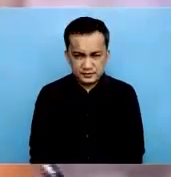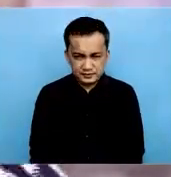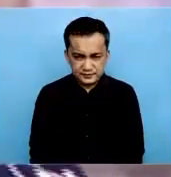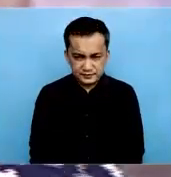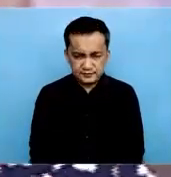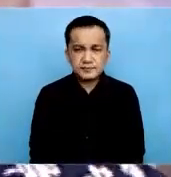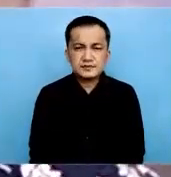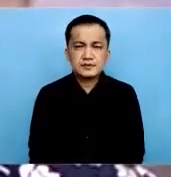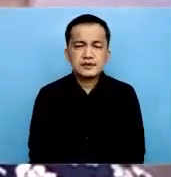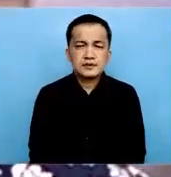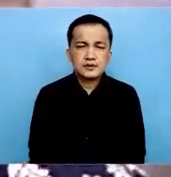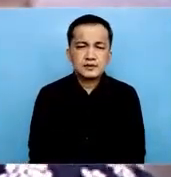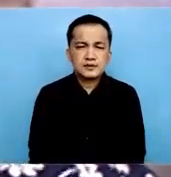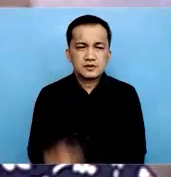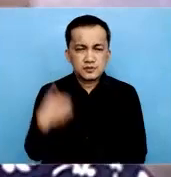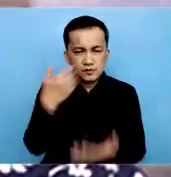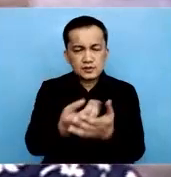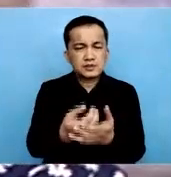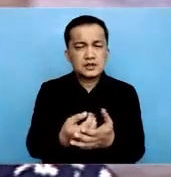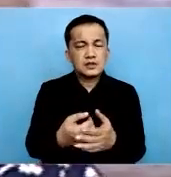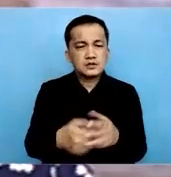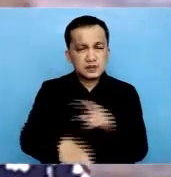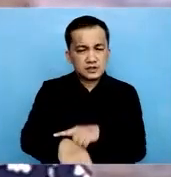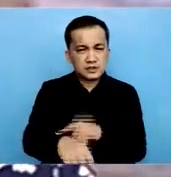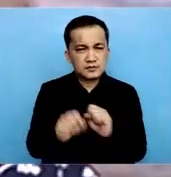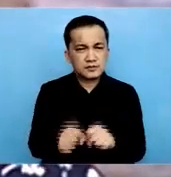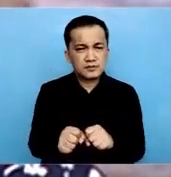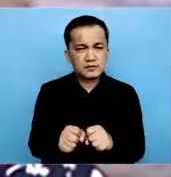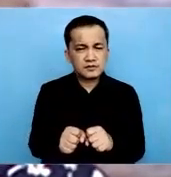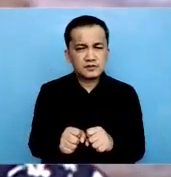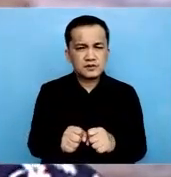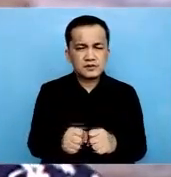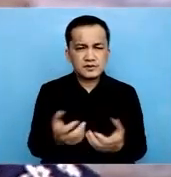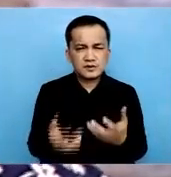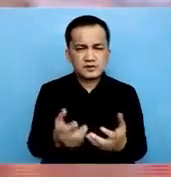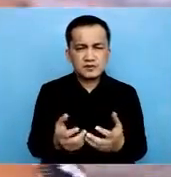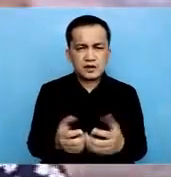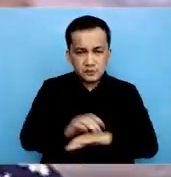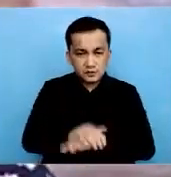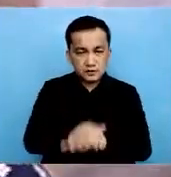Tapos dumating pa siya sa point na baka magpinalitan ng puso, mabubuhay.